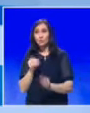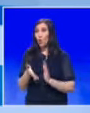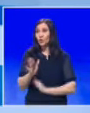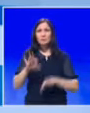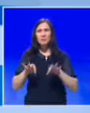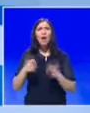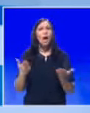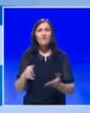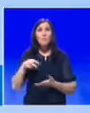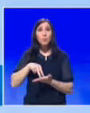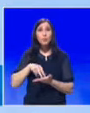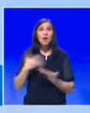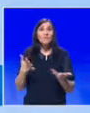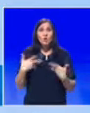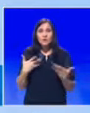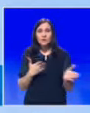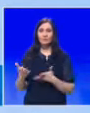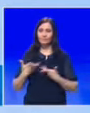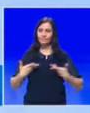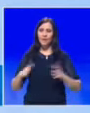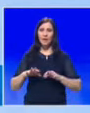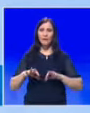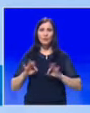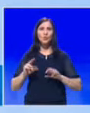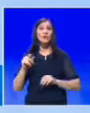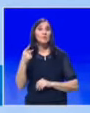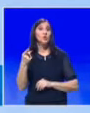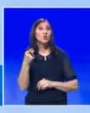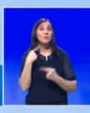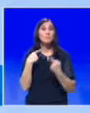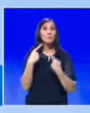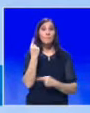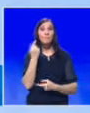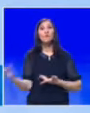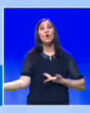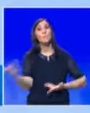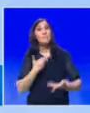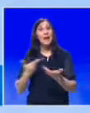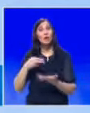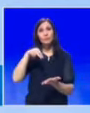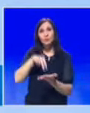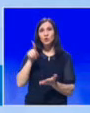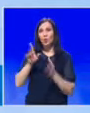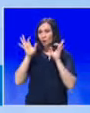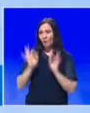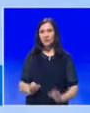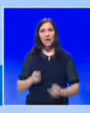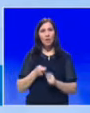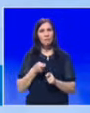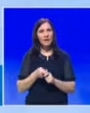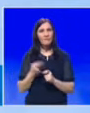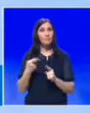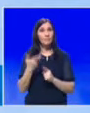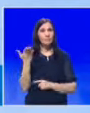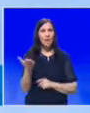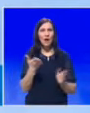Каква е позицията? Какво искате? Ние ясно казахме, че този меморандум е първата преговорна позиция, която официално правим